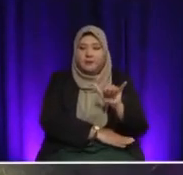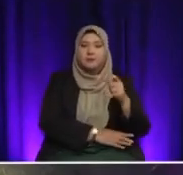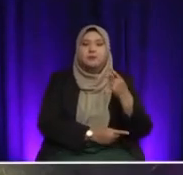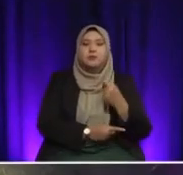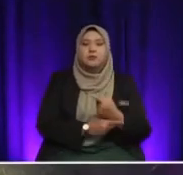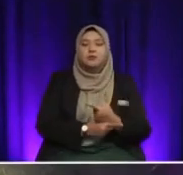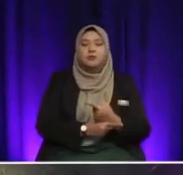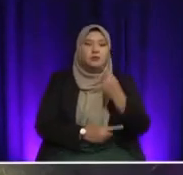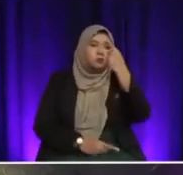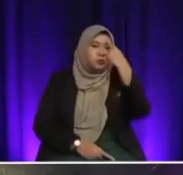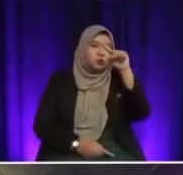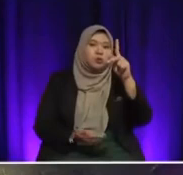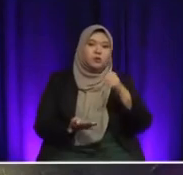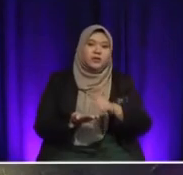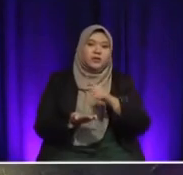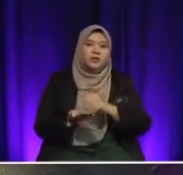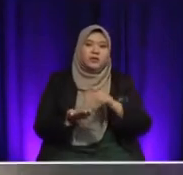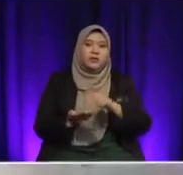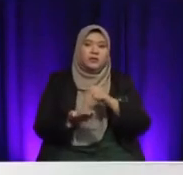sama menjawab soalan ini. Uji